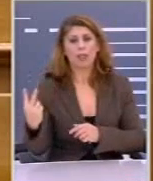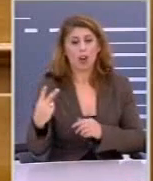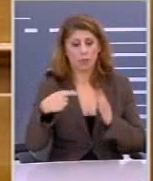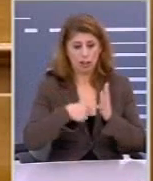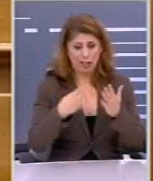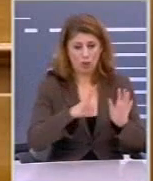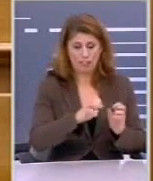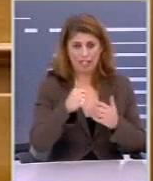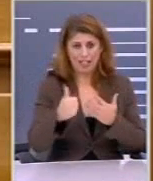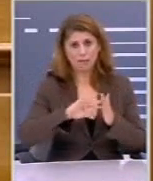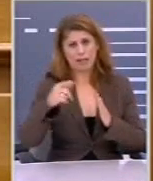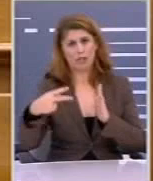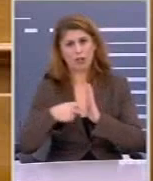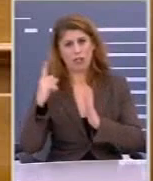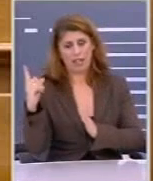96-2001.